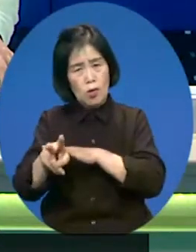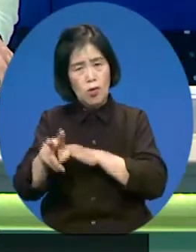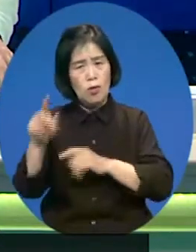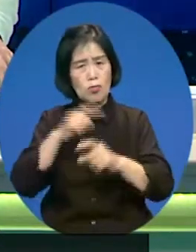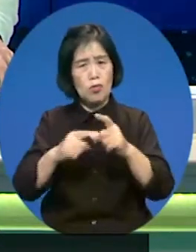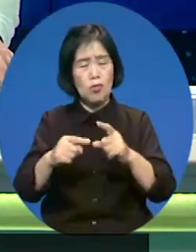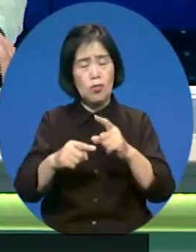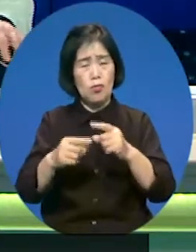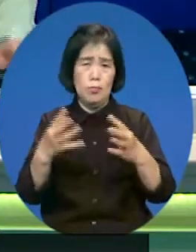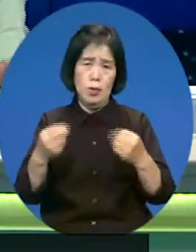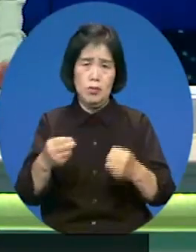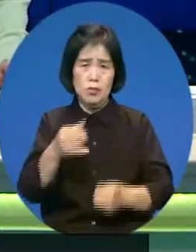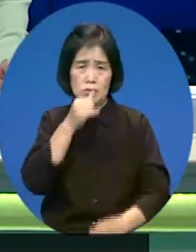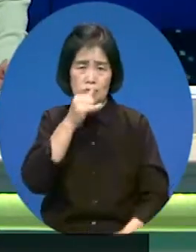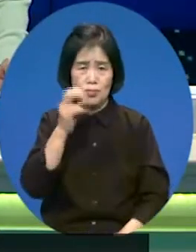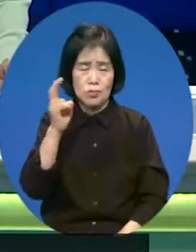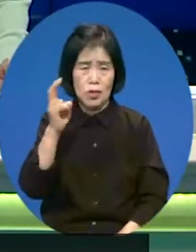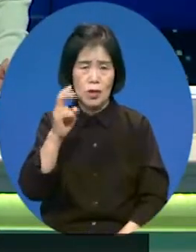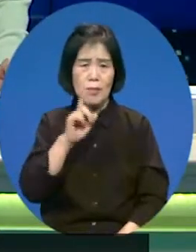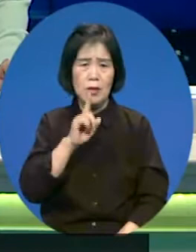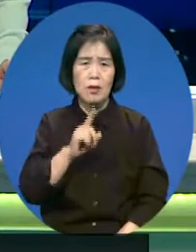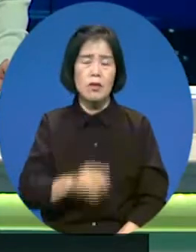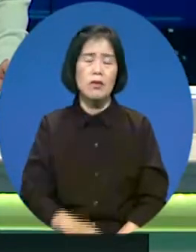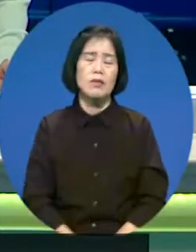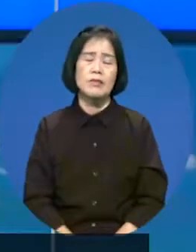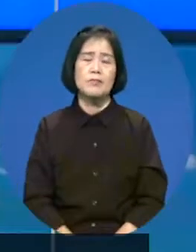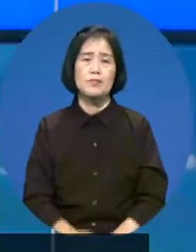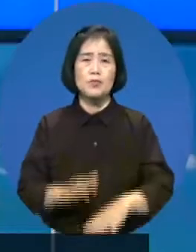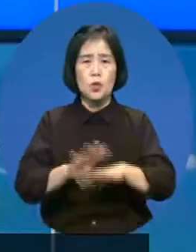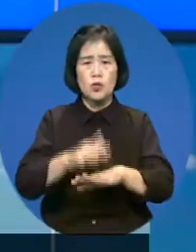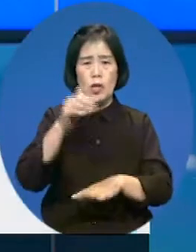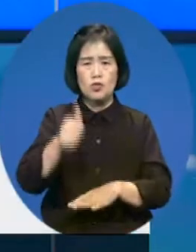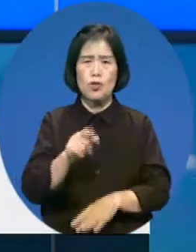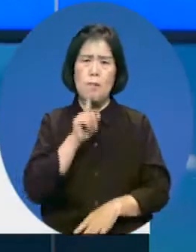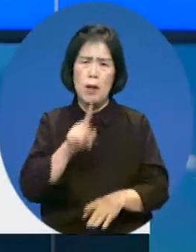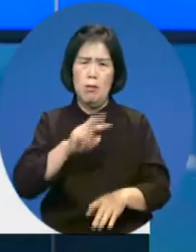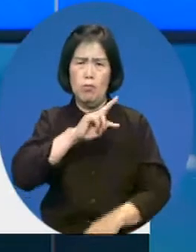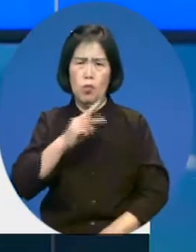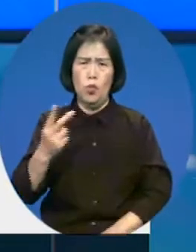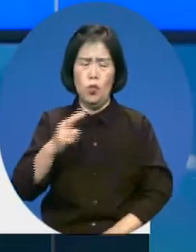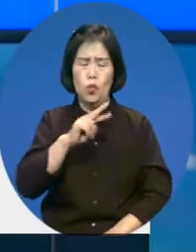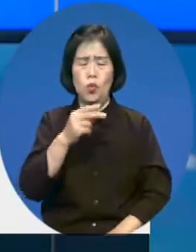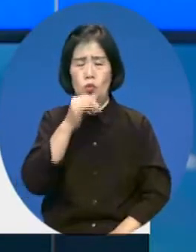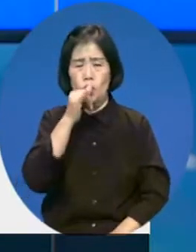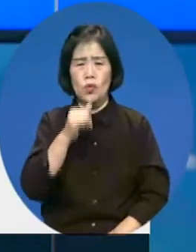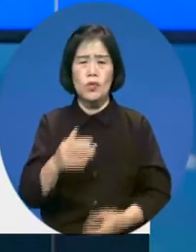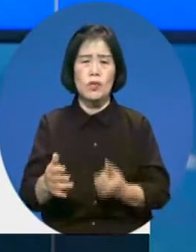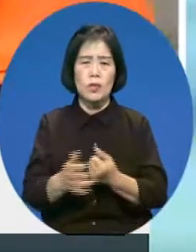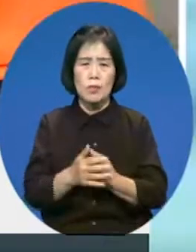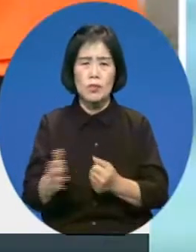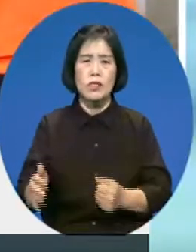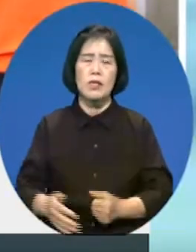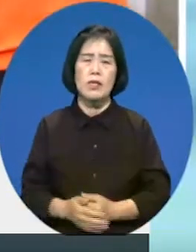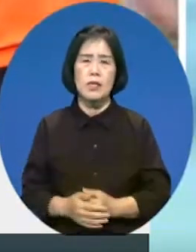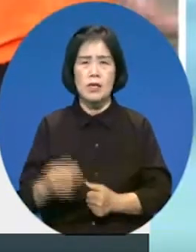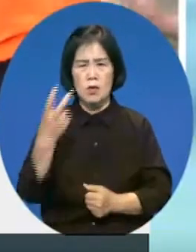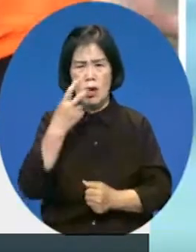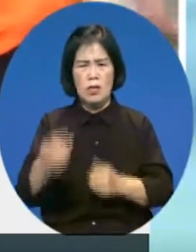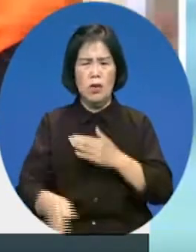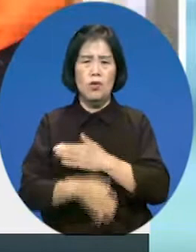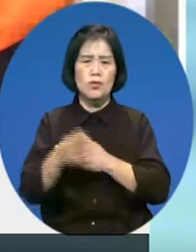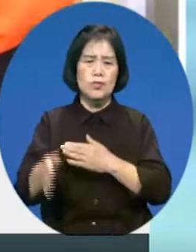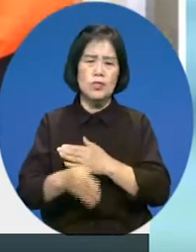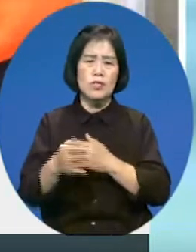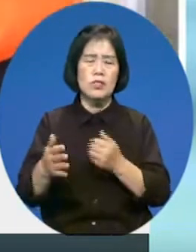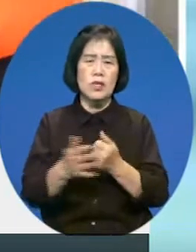곰이 더 있을 수 있다 이런 얘기도 되는 겁니까? 네 맞습니다. 일단 농장주가 말을 오락가락하는 부분이 있었어요. 어쨌든 네. 이 부분에서 관리가 제대로 되지 않다